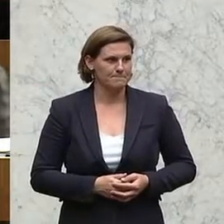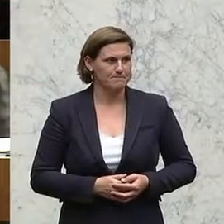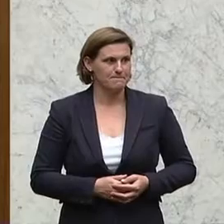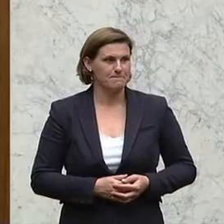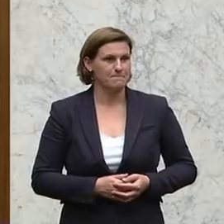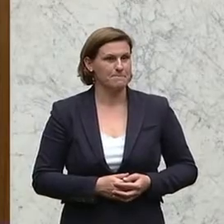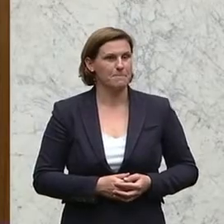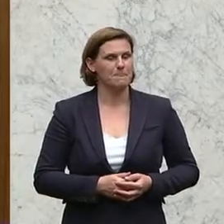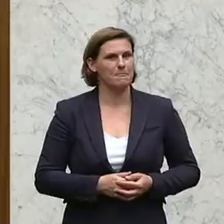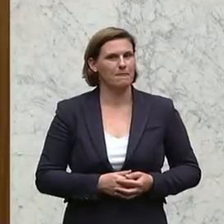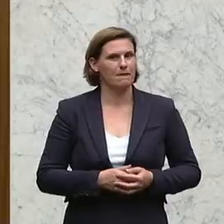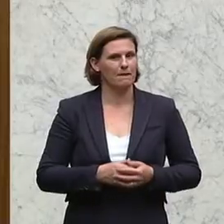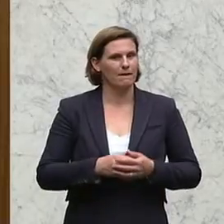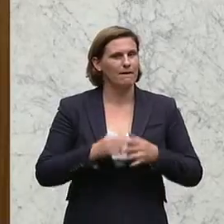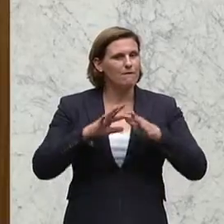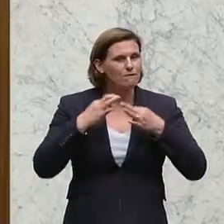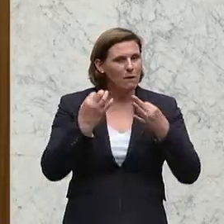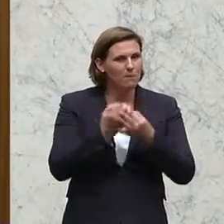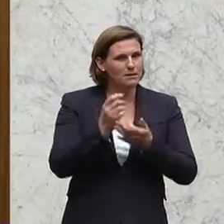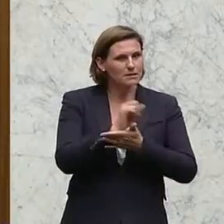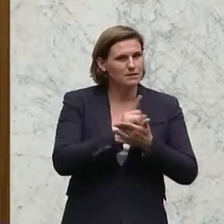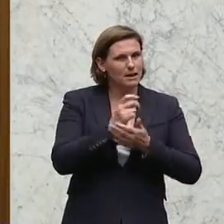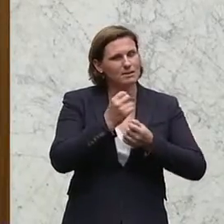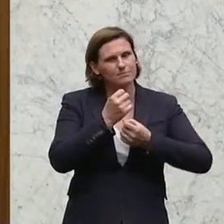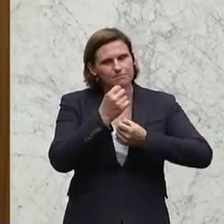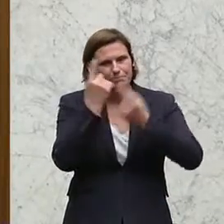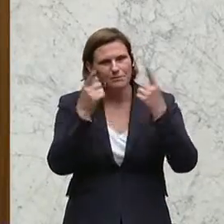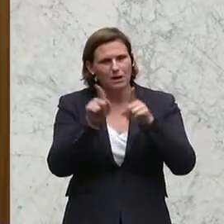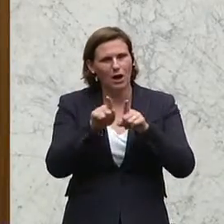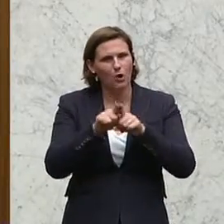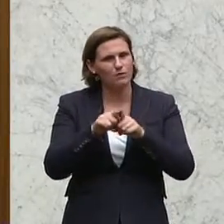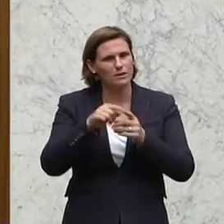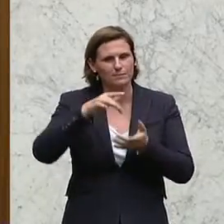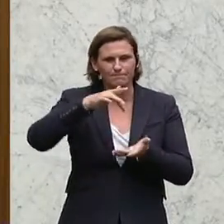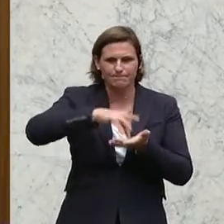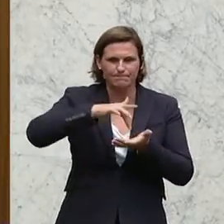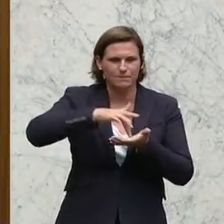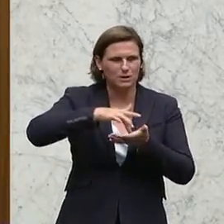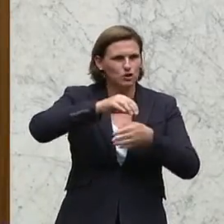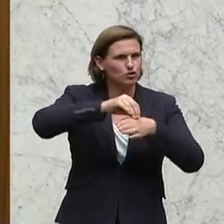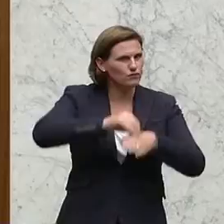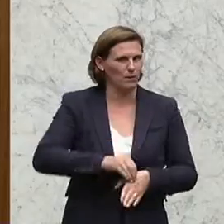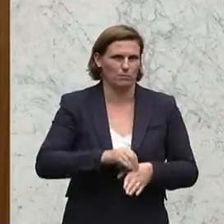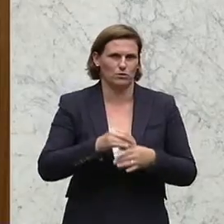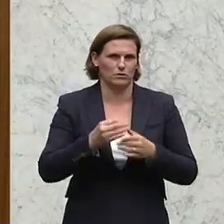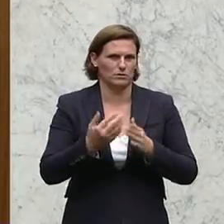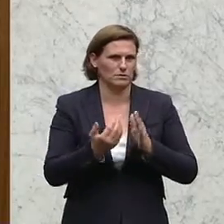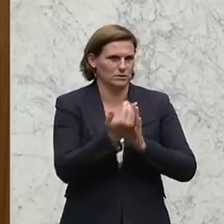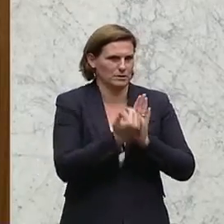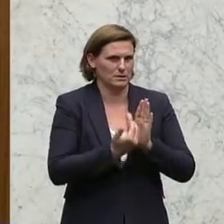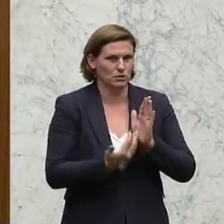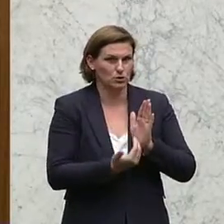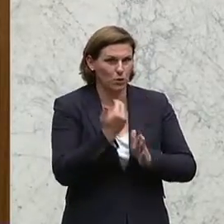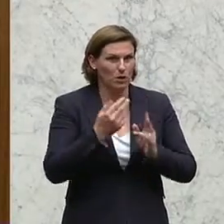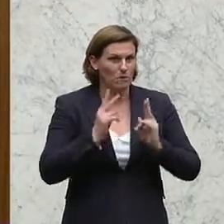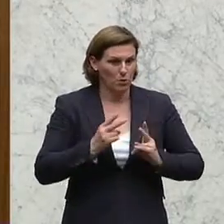Natürlich ist die Familienzeit auch ein ganz zentraler Schwerpunkt dieses neuen Gesetzes. Die Möglichkeit, nach der